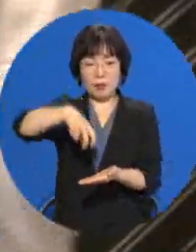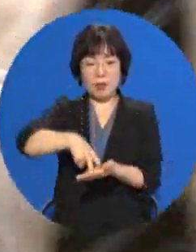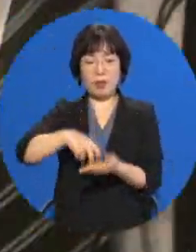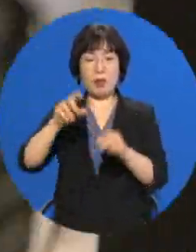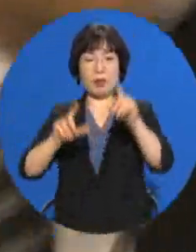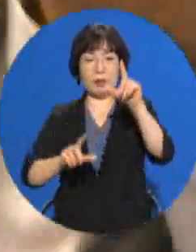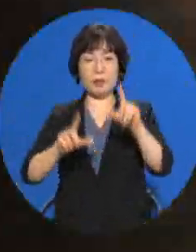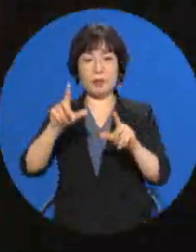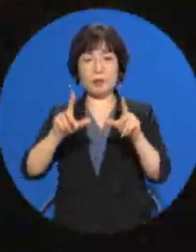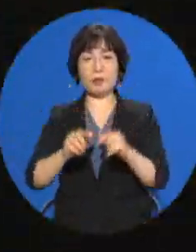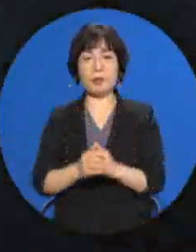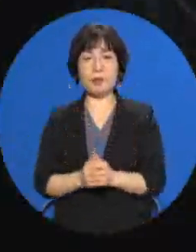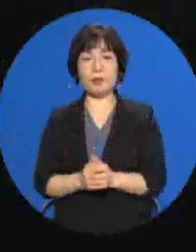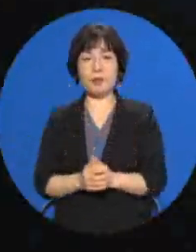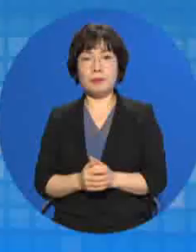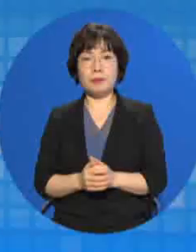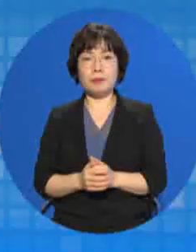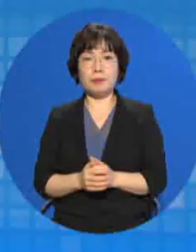꿇은 모습입니다.